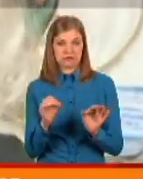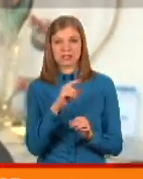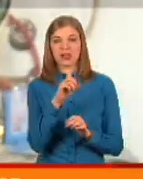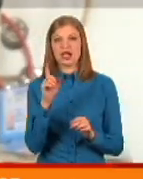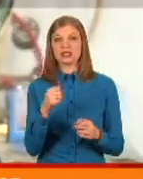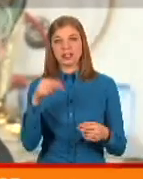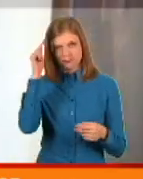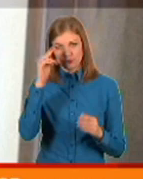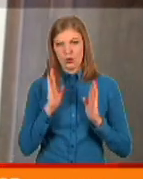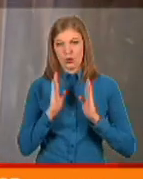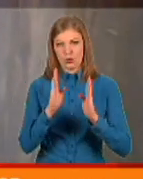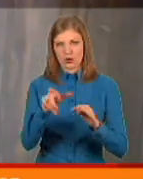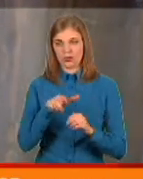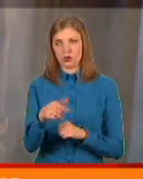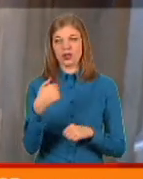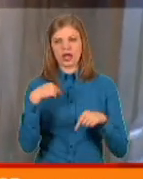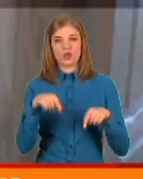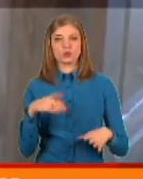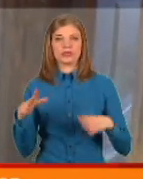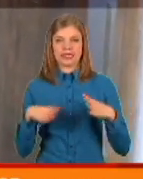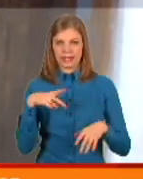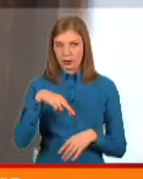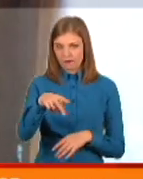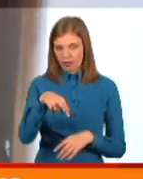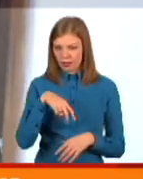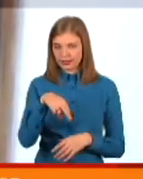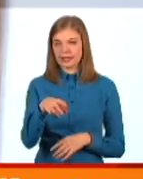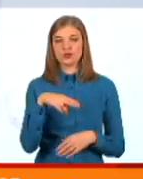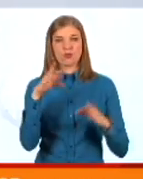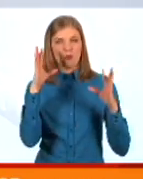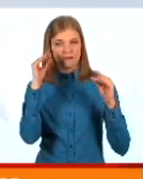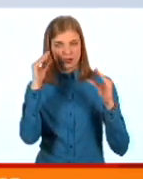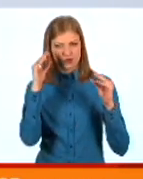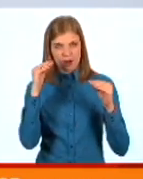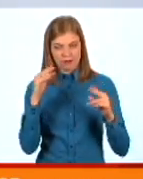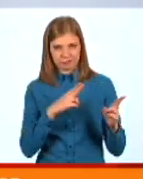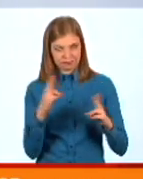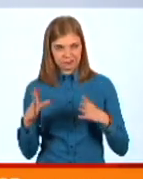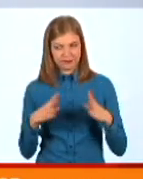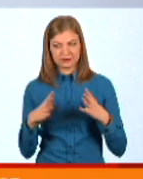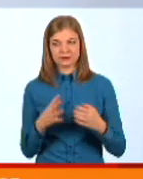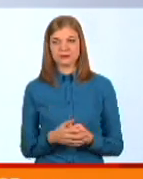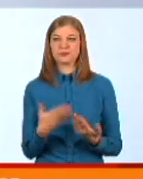подіум правив коридор. От і я тут тренувалась, ходила по вечорам. От,